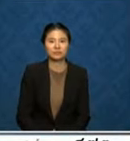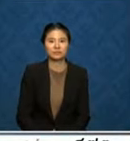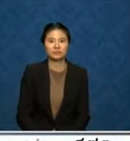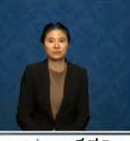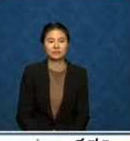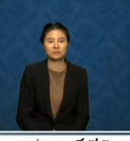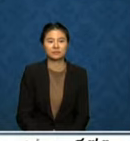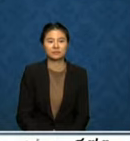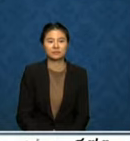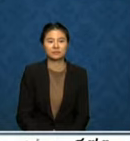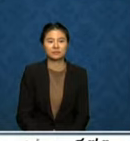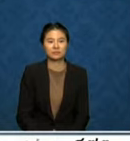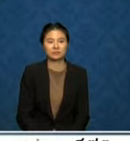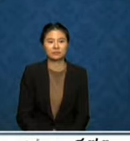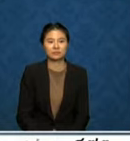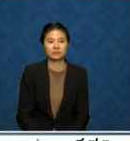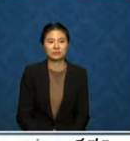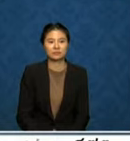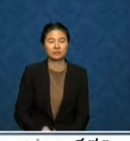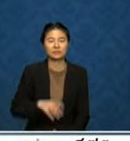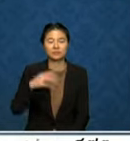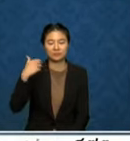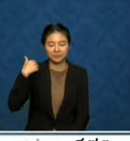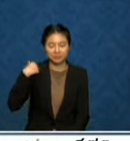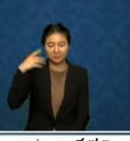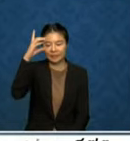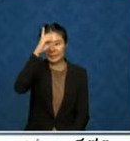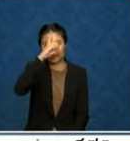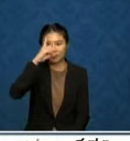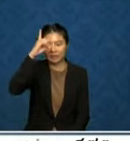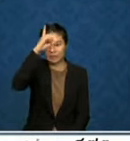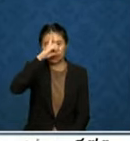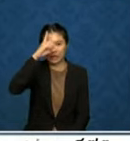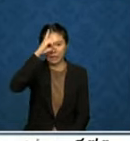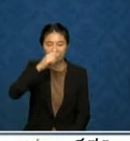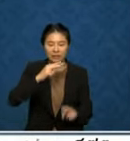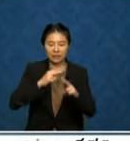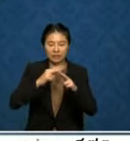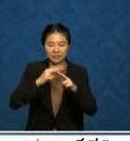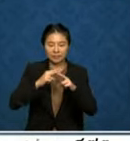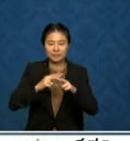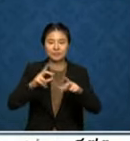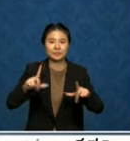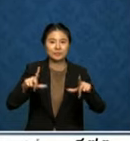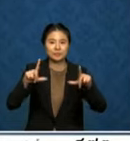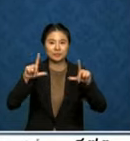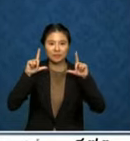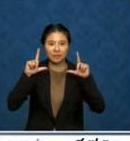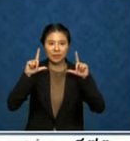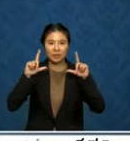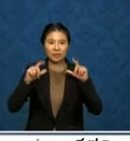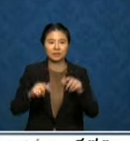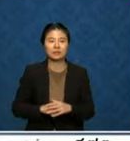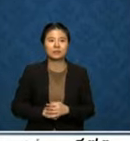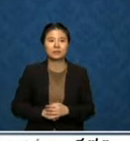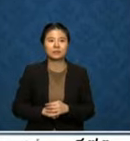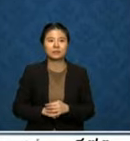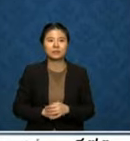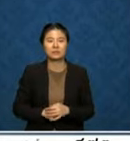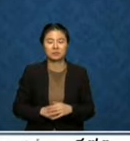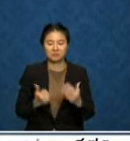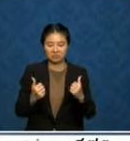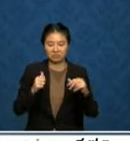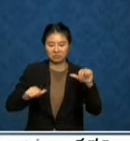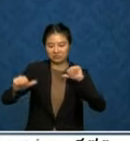นี่ฮะเราก็จะมีดารานะดาราคนนี้ก็ค่อนข้างชื่อดังนะฮะเมื่อเรายังมีละคร